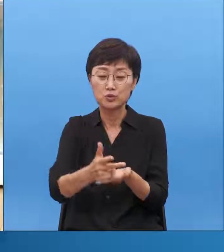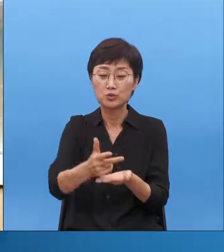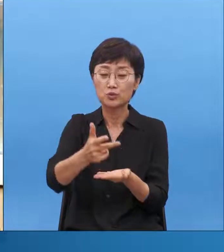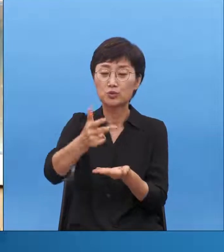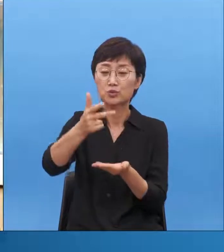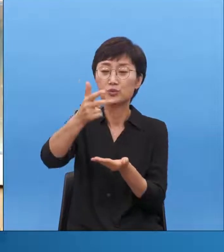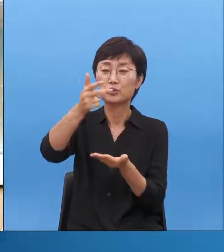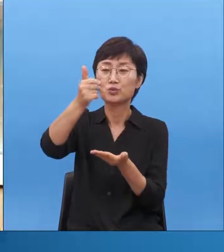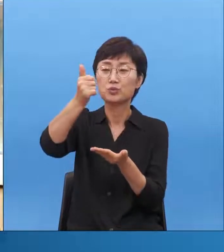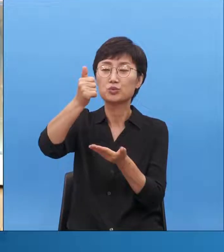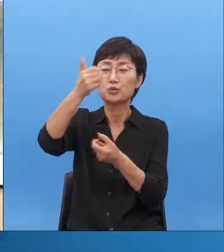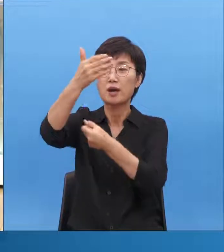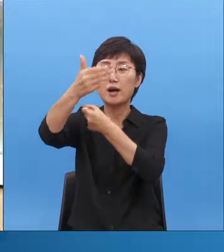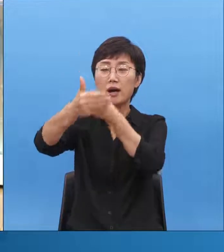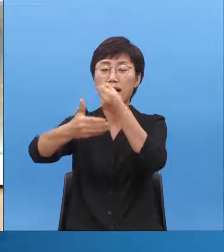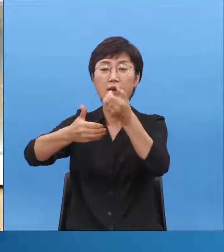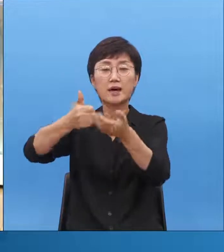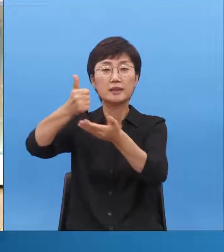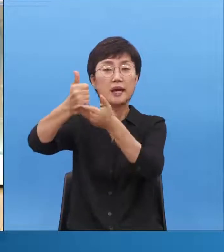주